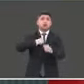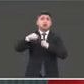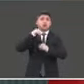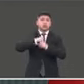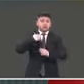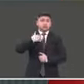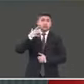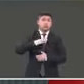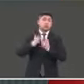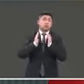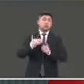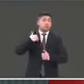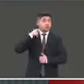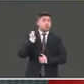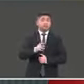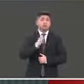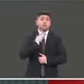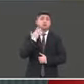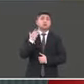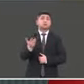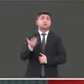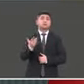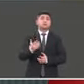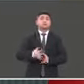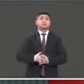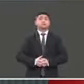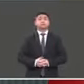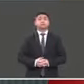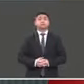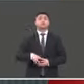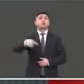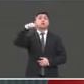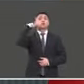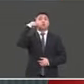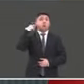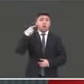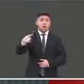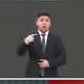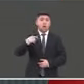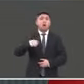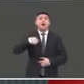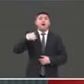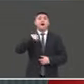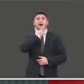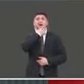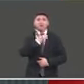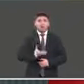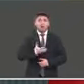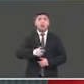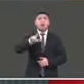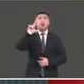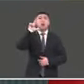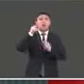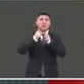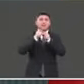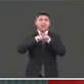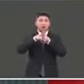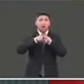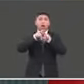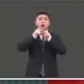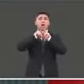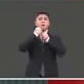vermeyi sürdüreceğiz Biz Suriye'den afganistan'ı Libya'dan Karabağ